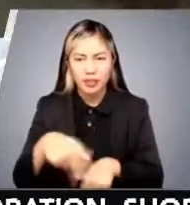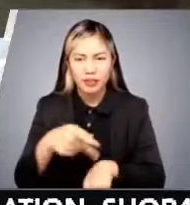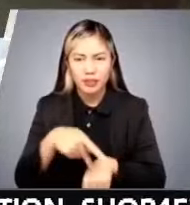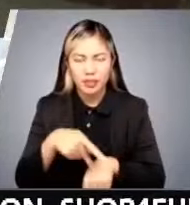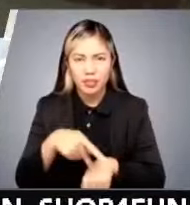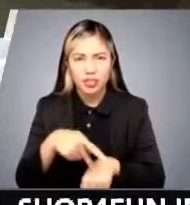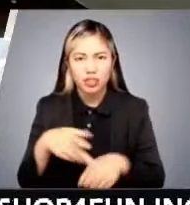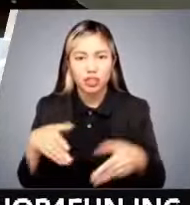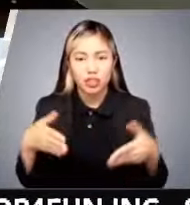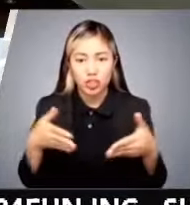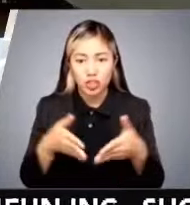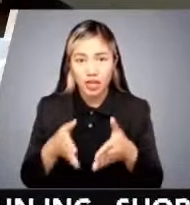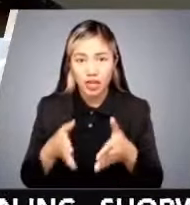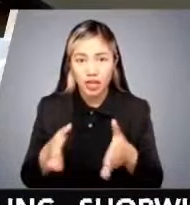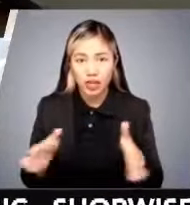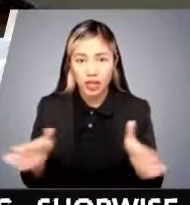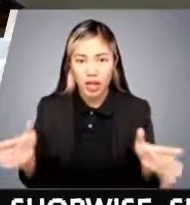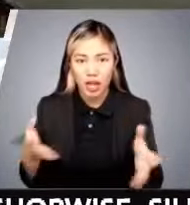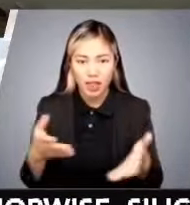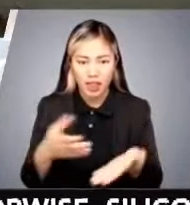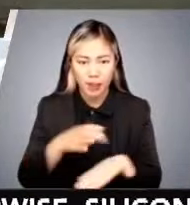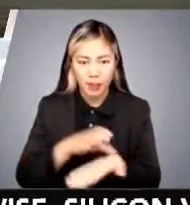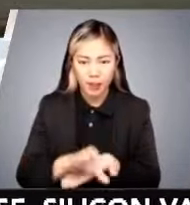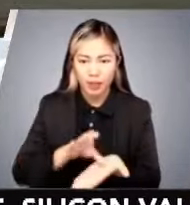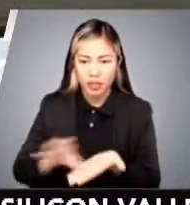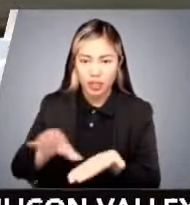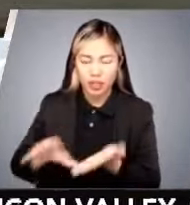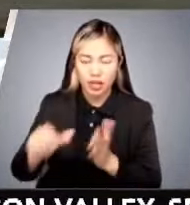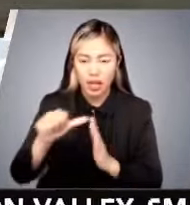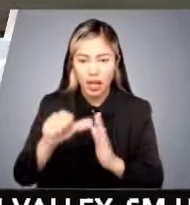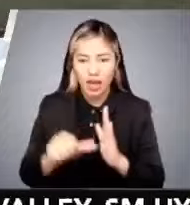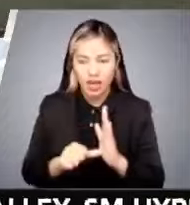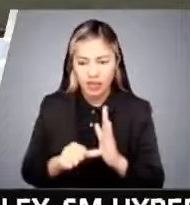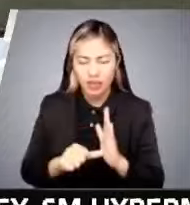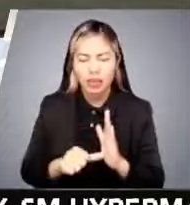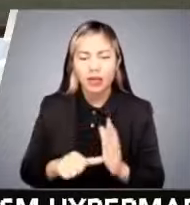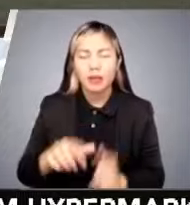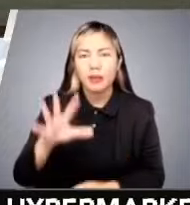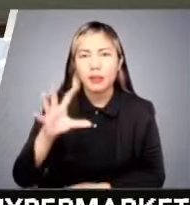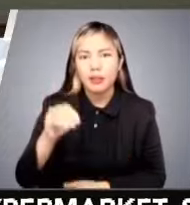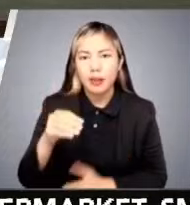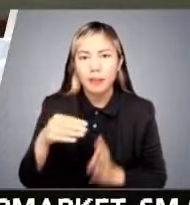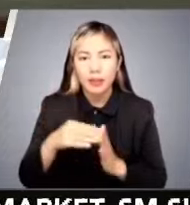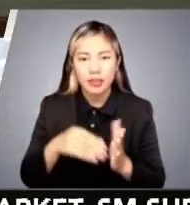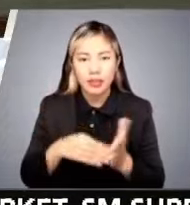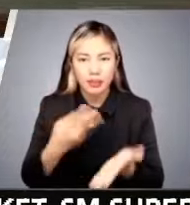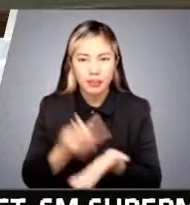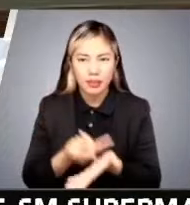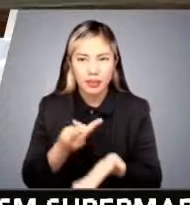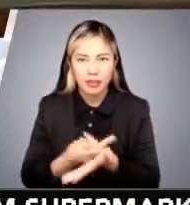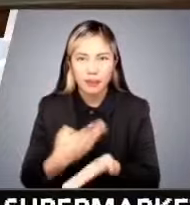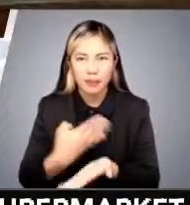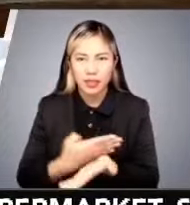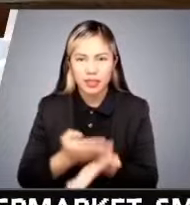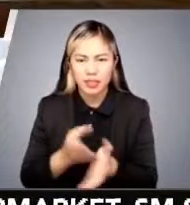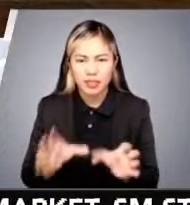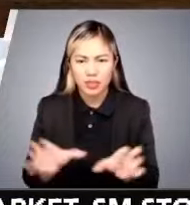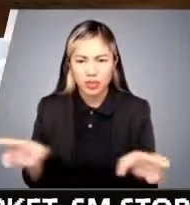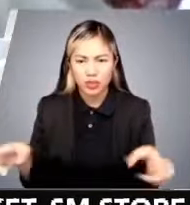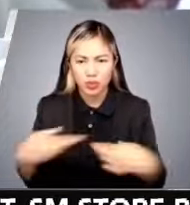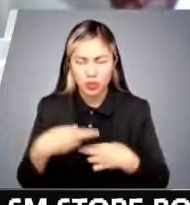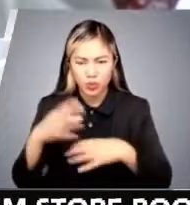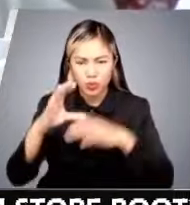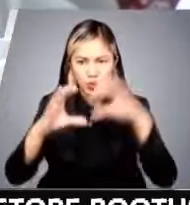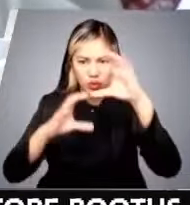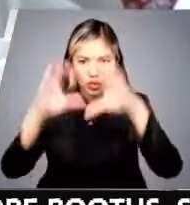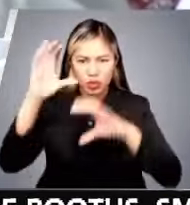Act 2023, umabot sa mahigit 15 billion pesos daw ang budget sa classroom construction. 10 bilyong